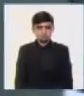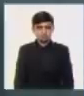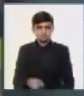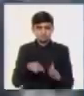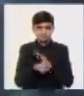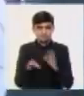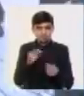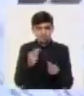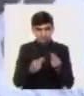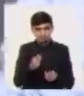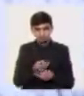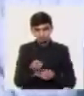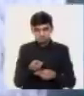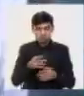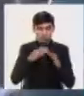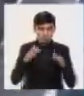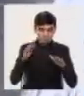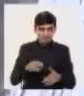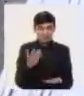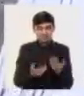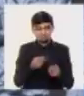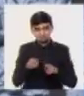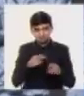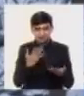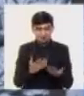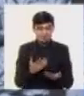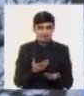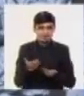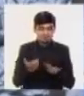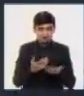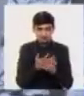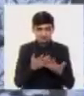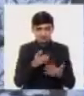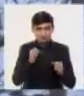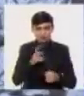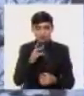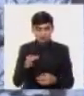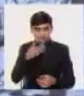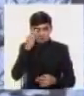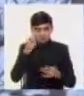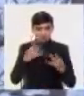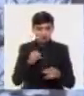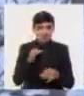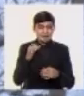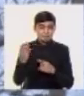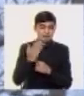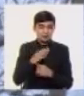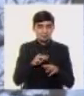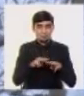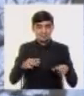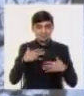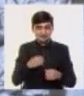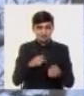Устроить подвижные игры, покататься с горок, прийти на каток или лыжню. Но не нужно забывать, что по приказу Минздрава, как в